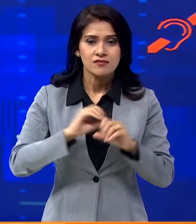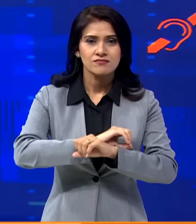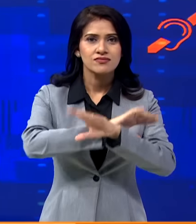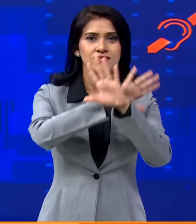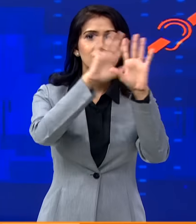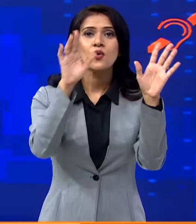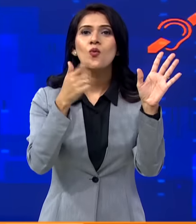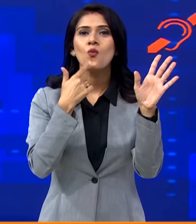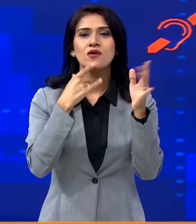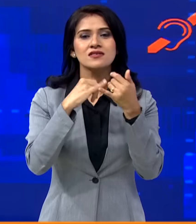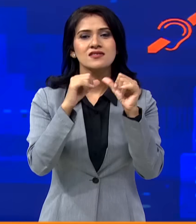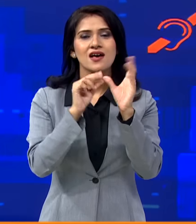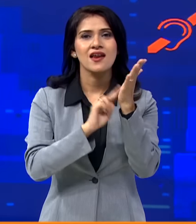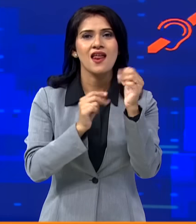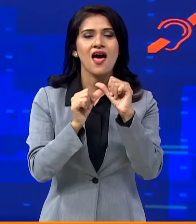होता